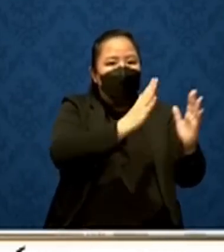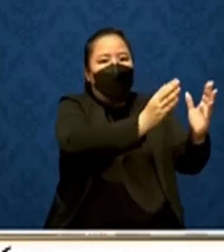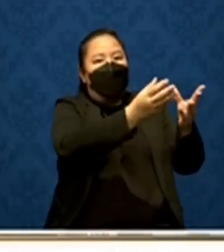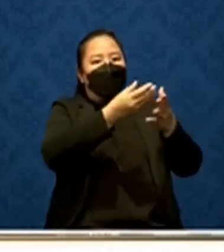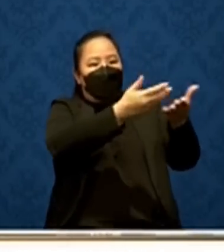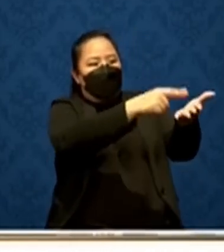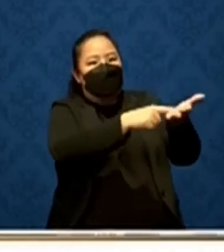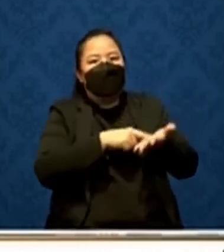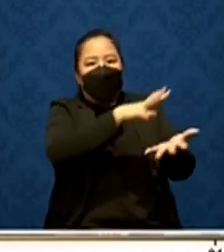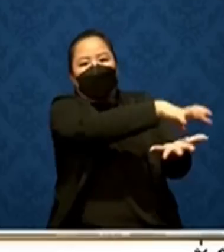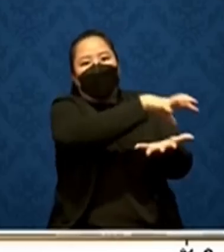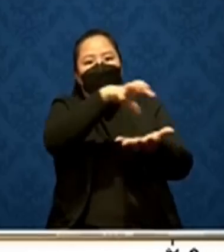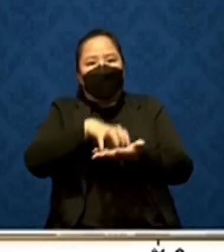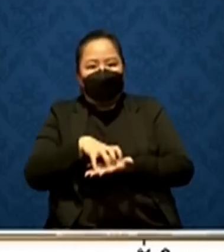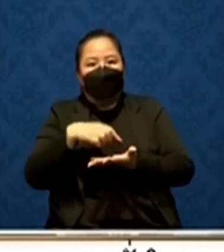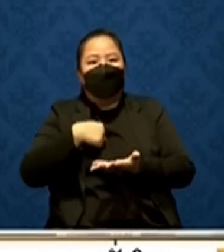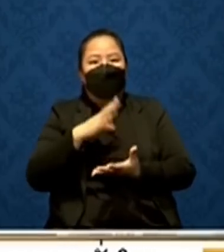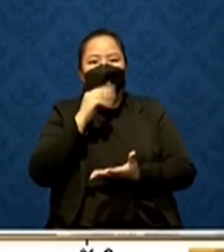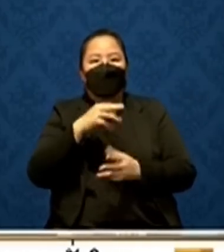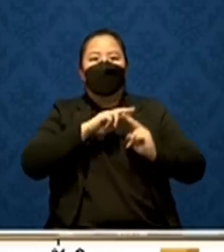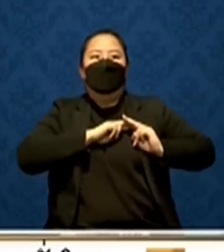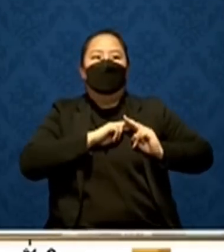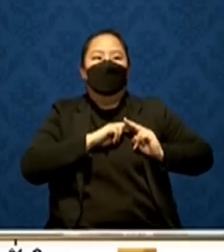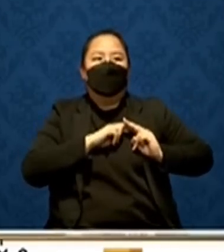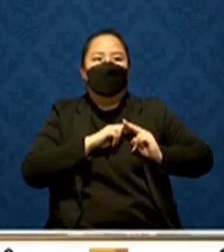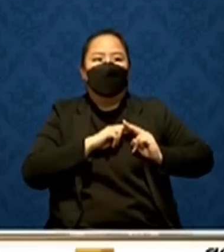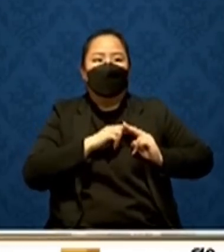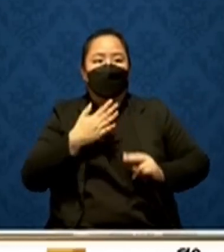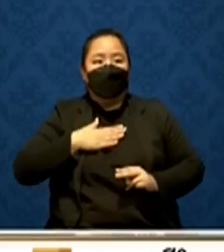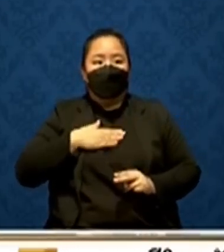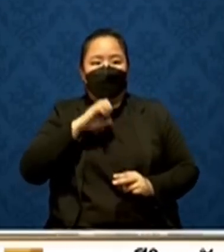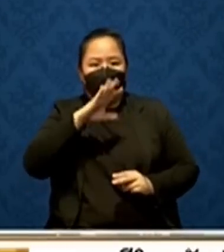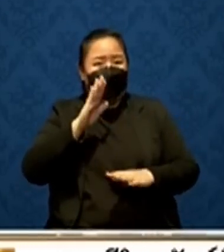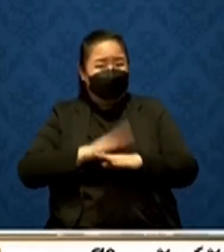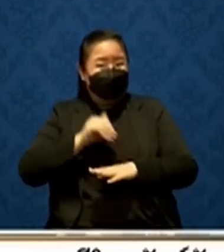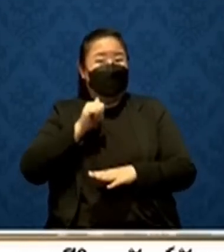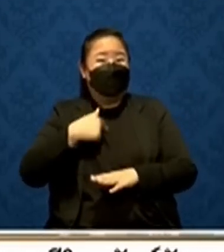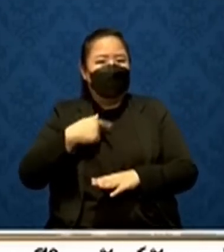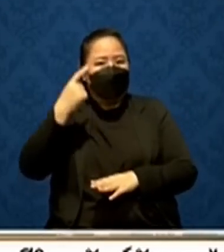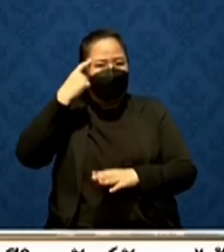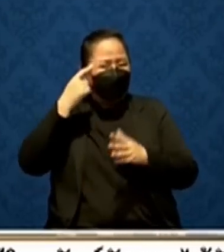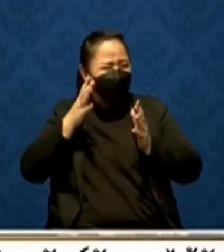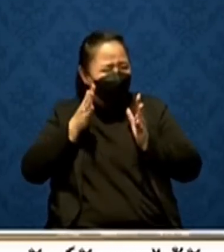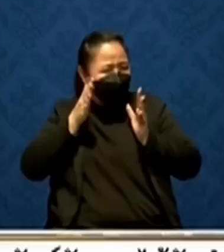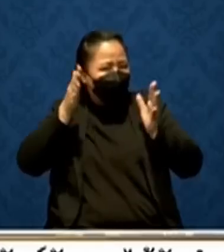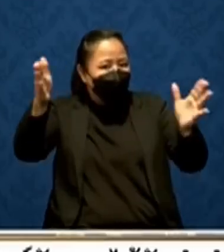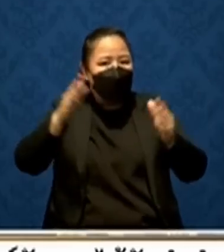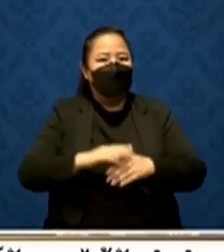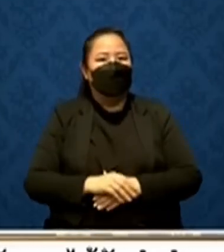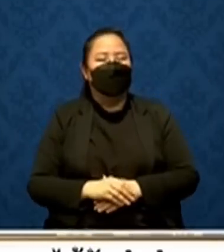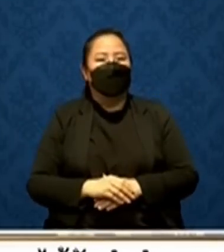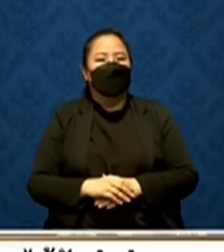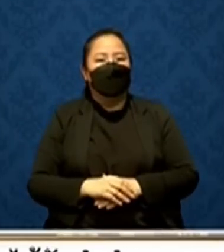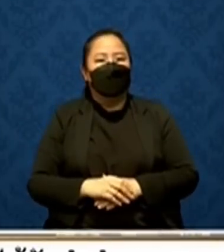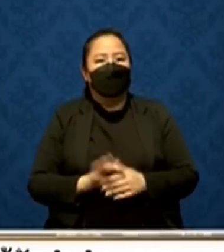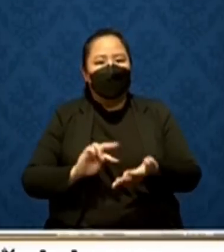เองเพื่อความเท่นก็คือบอกว่าฉันเก่งฉันรู้กว้างโดย